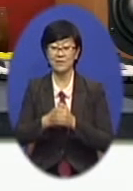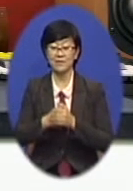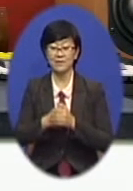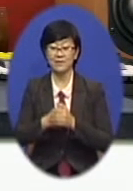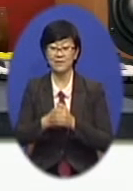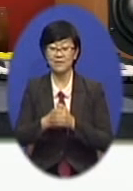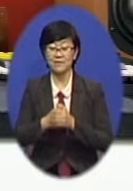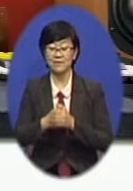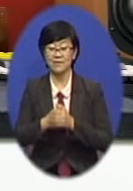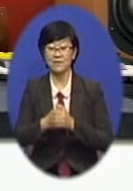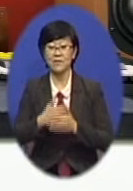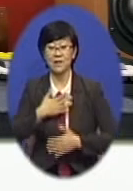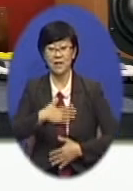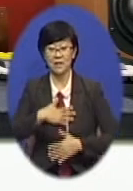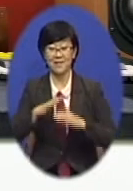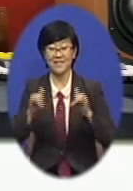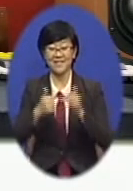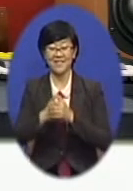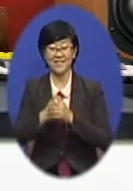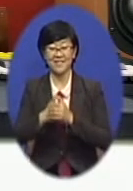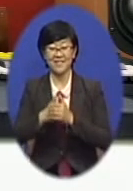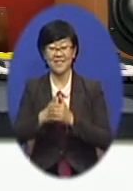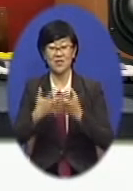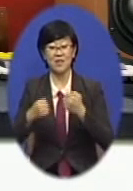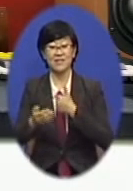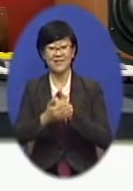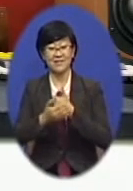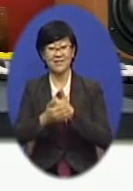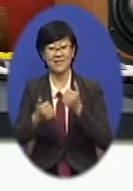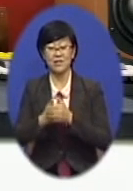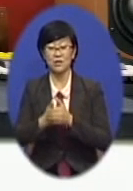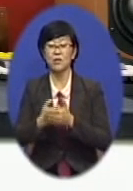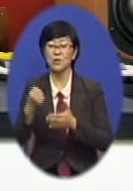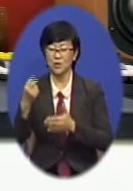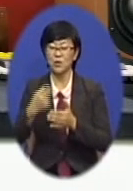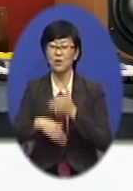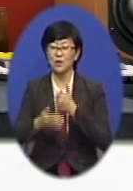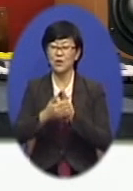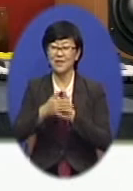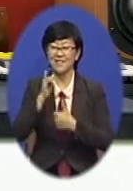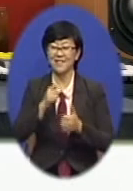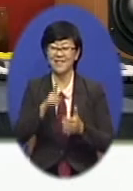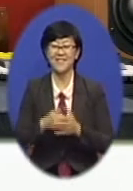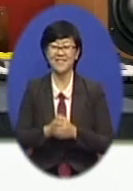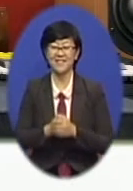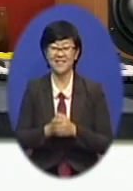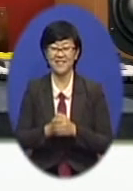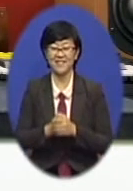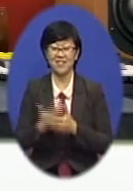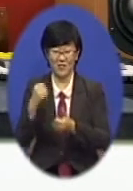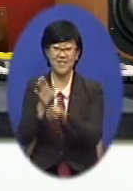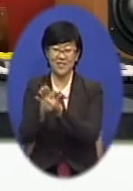그 아는 사람들이 옛날에 나 많이 도와줬던 사람들이 또 조금씩 또 그때 도와주네. 그때 당시는 네. 뭐 있었는데 제가